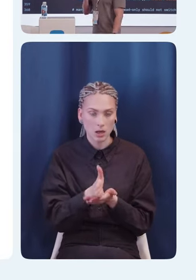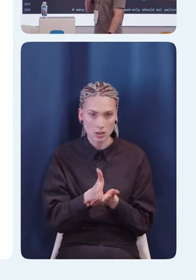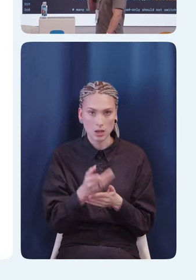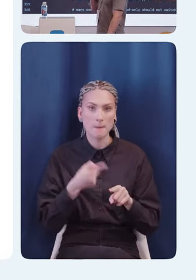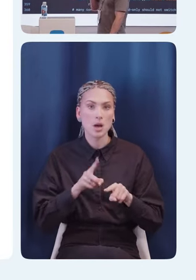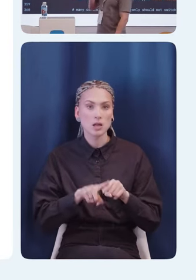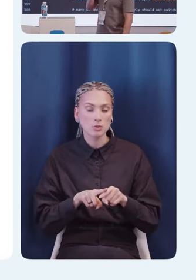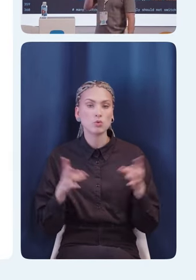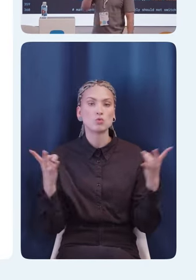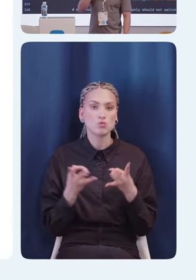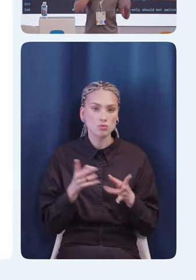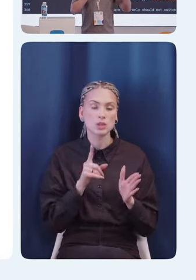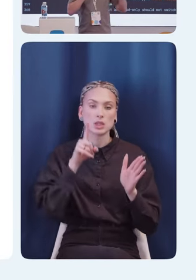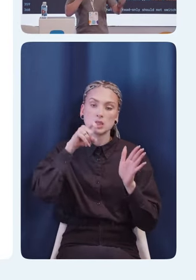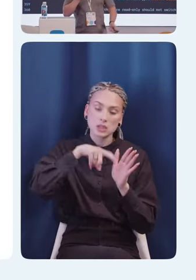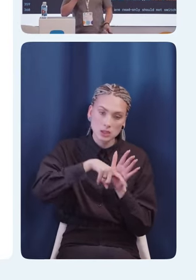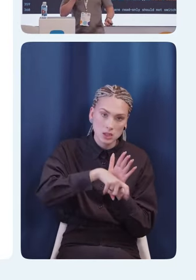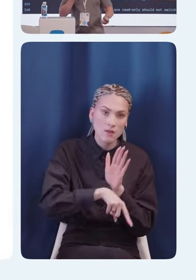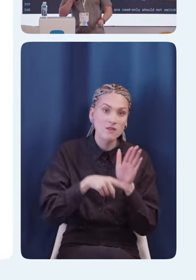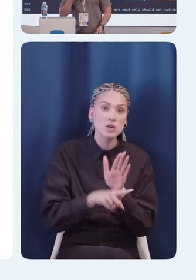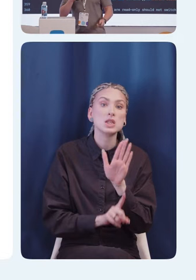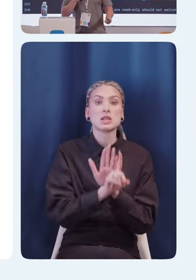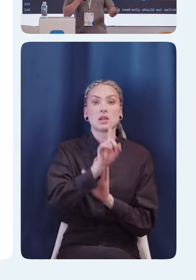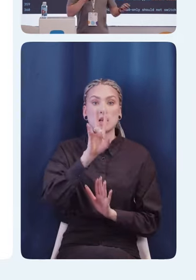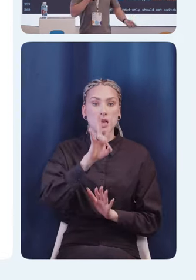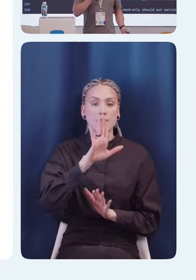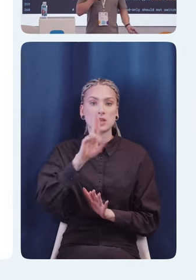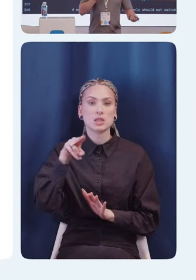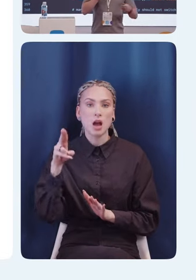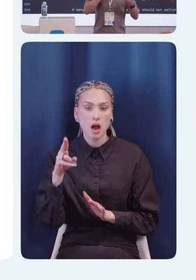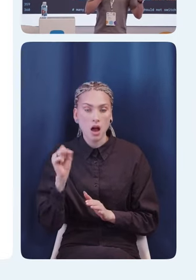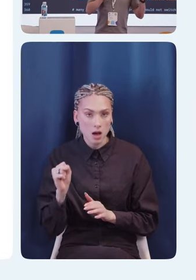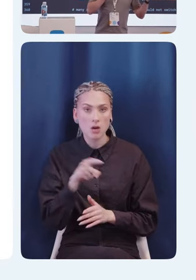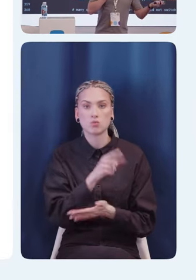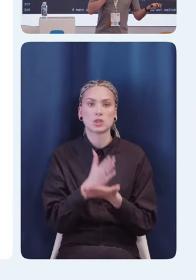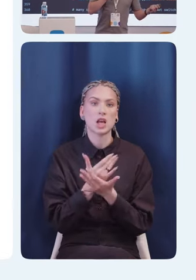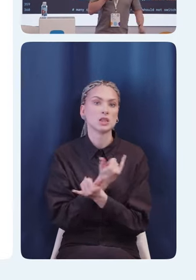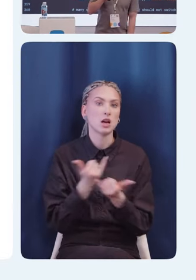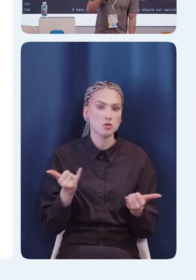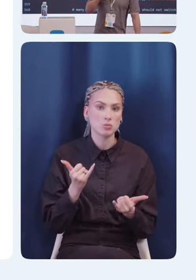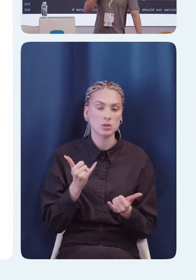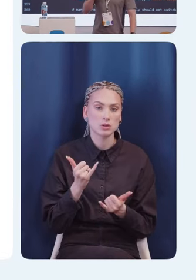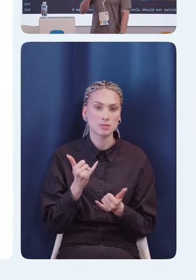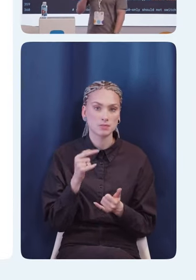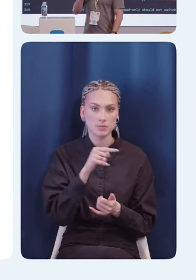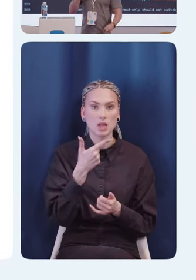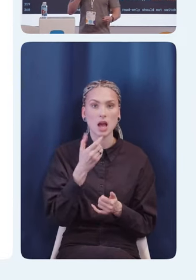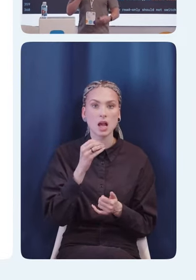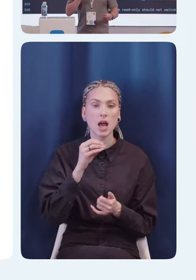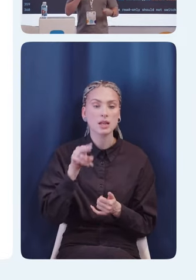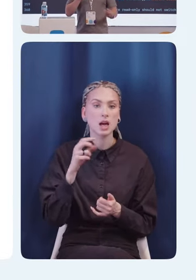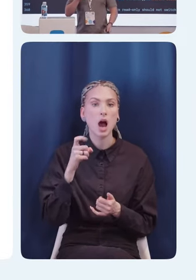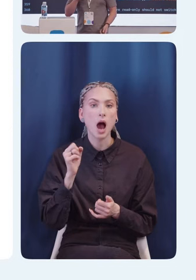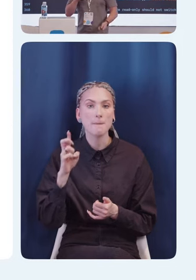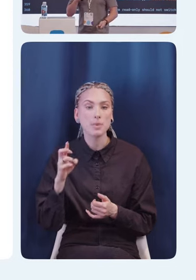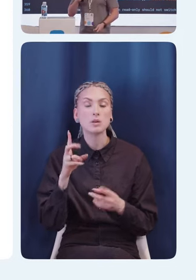Поэтому пришлось полезть прямо в исходник NVDA, к счастью, он доступен на GitHub, и посмотреть, а что же